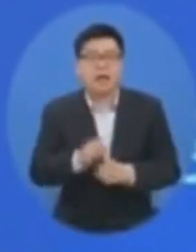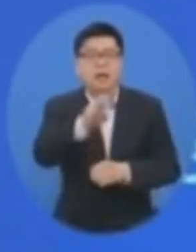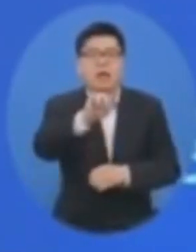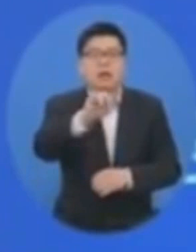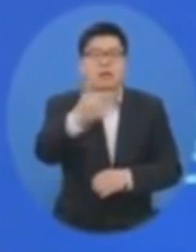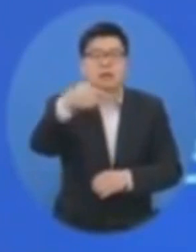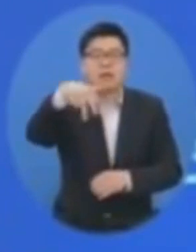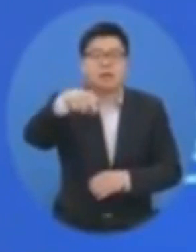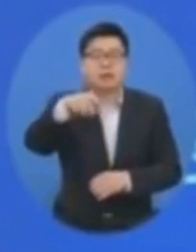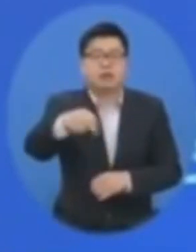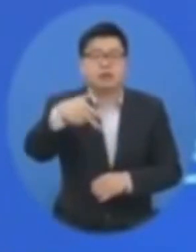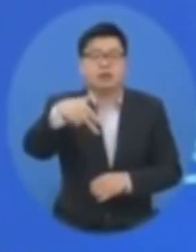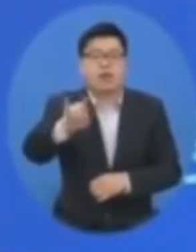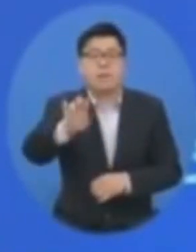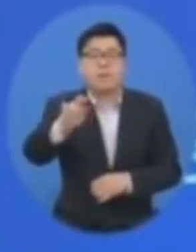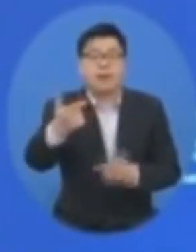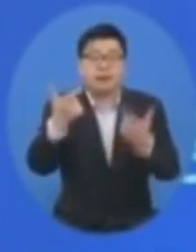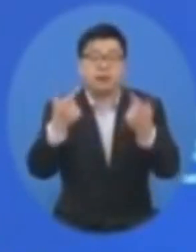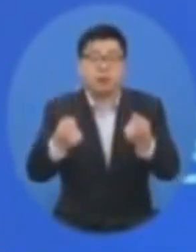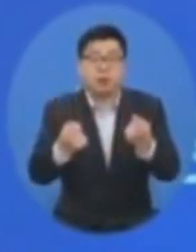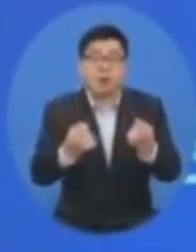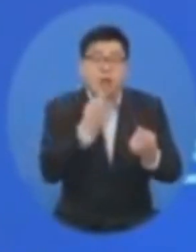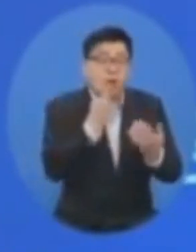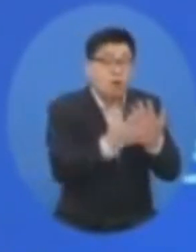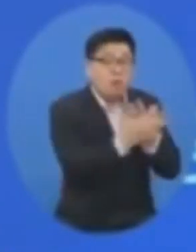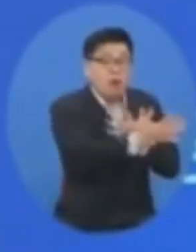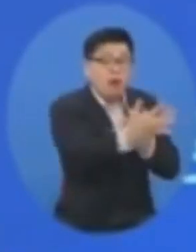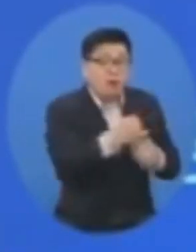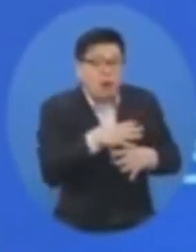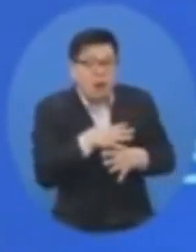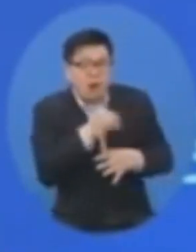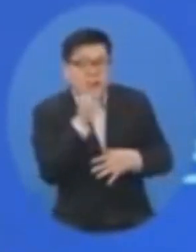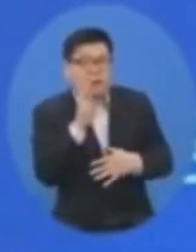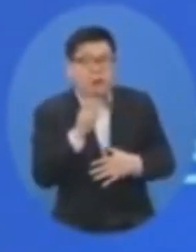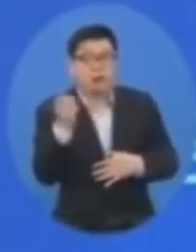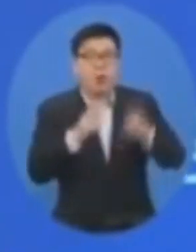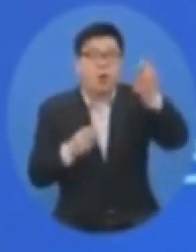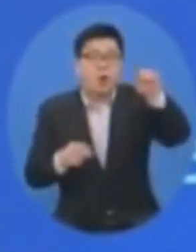민중재판이다. 촛불이 겁이 나니까. 또 문재인 후보가